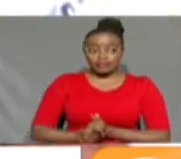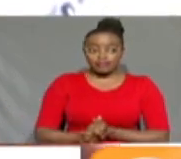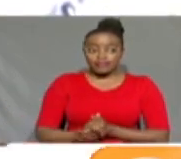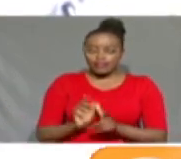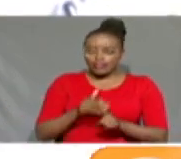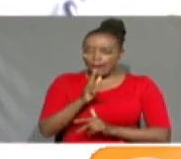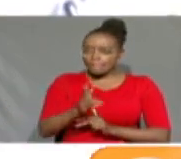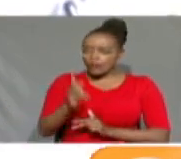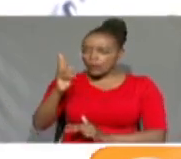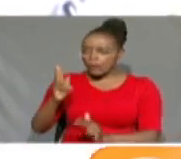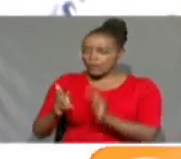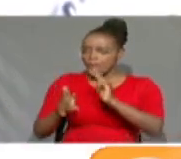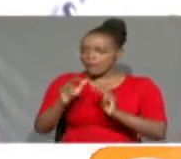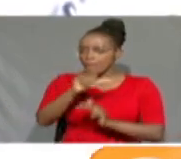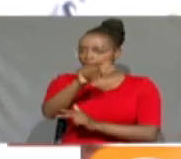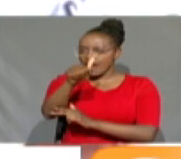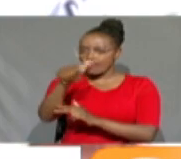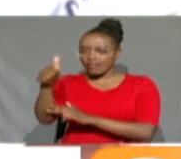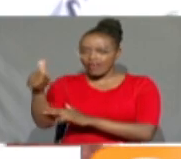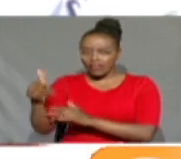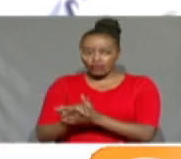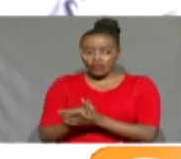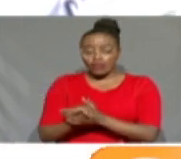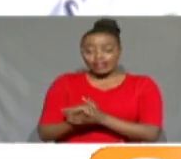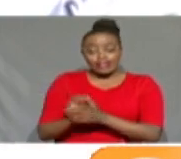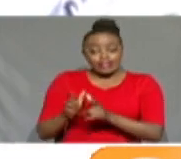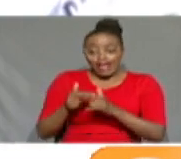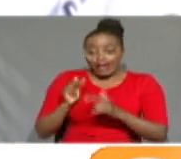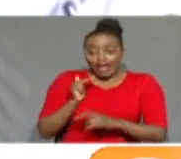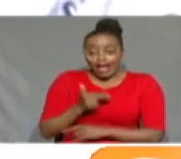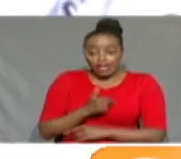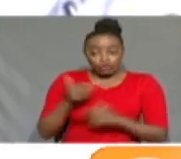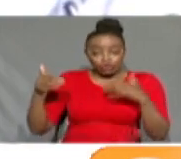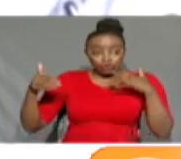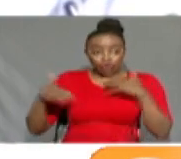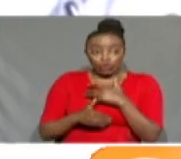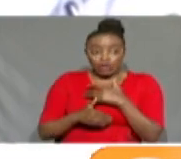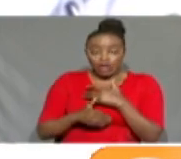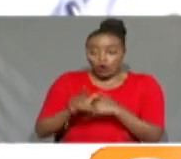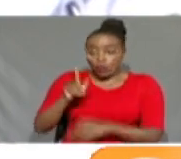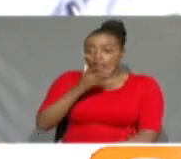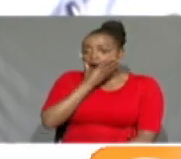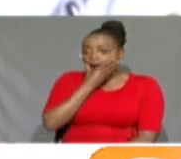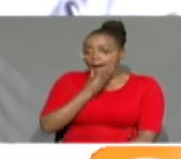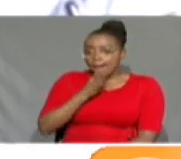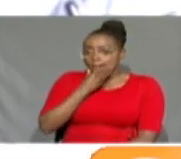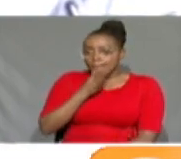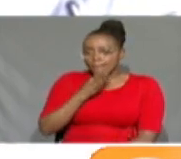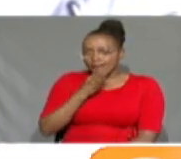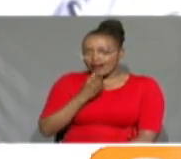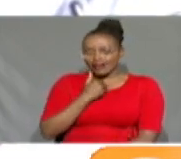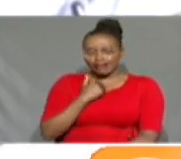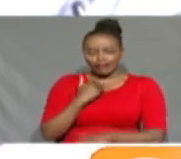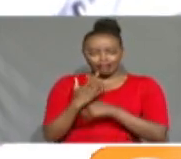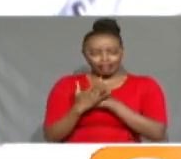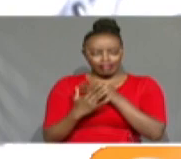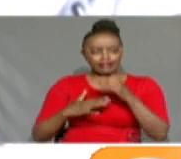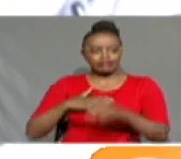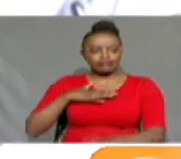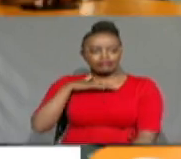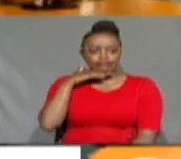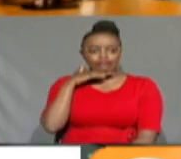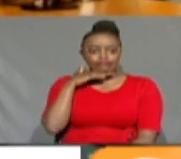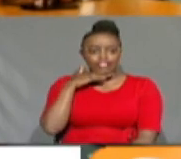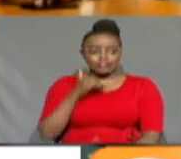na risasi zingine zikalia, kabla hatujajua mzee ameanguka chini anatoka damu